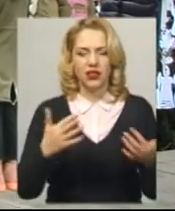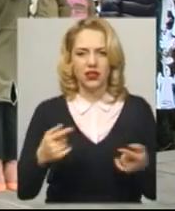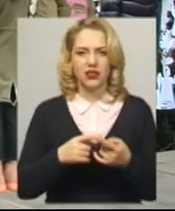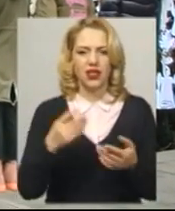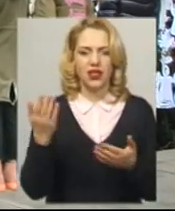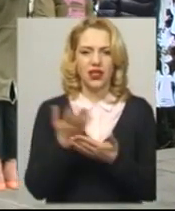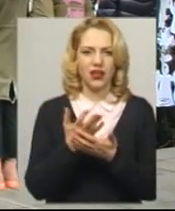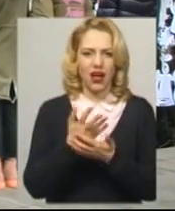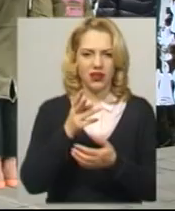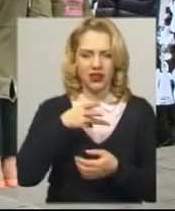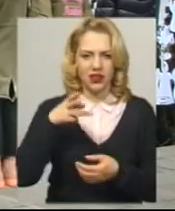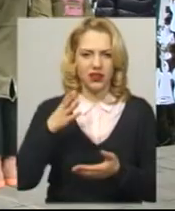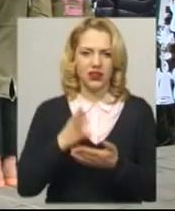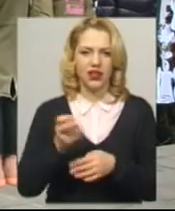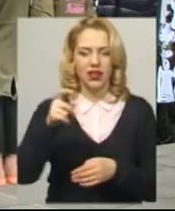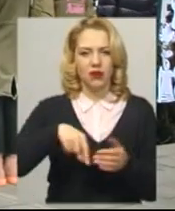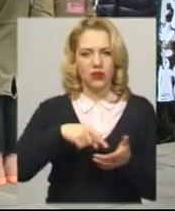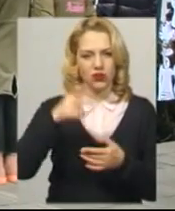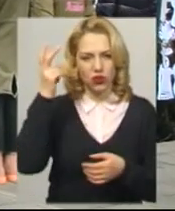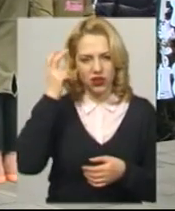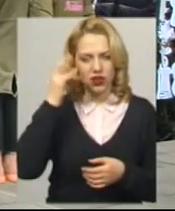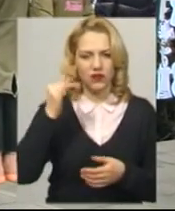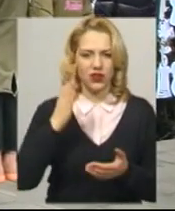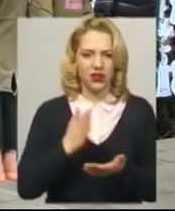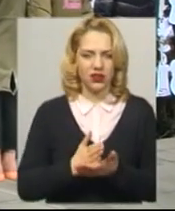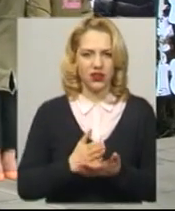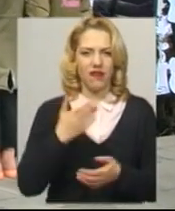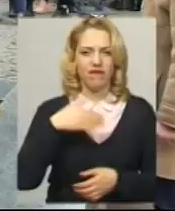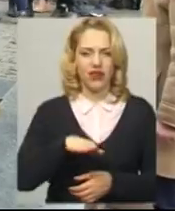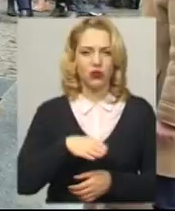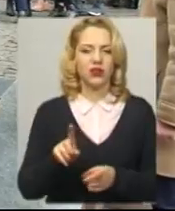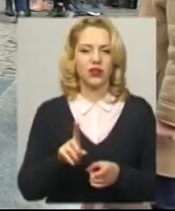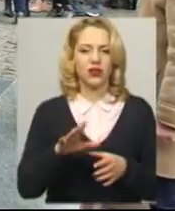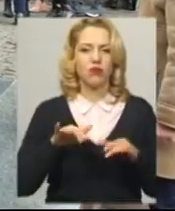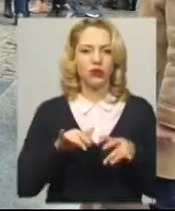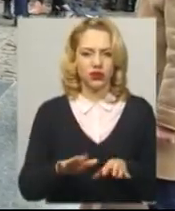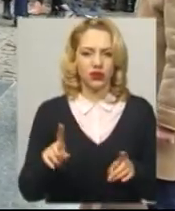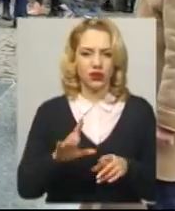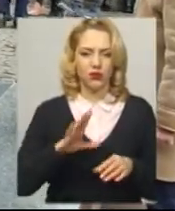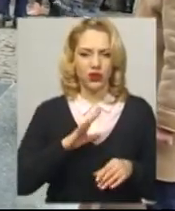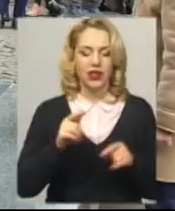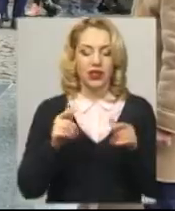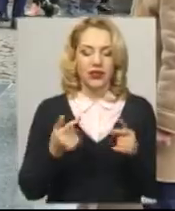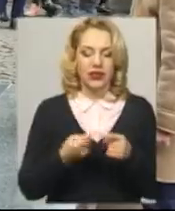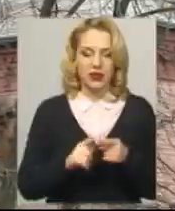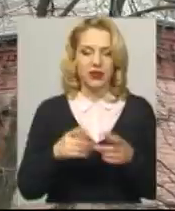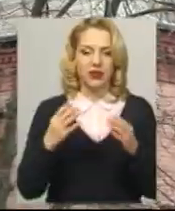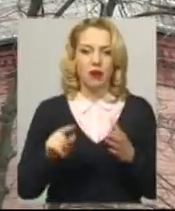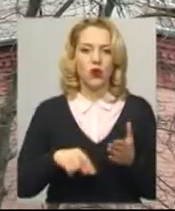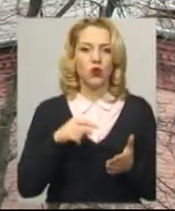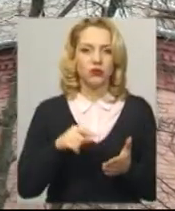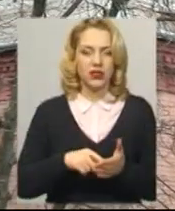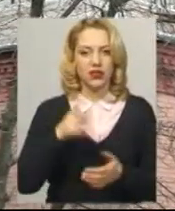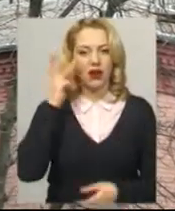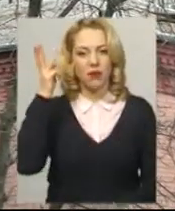з Києва, так і відеоряди з подій, які відбувалися цими днями у місті Хмельницького.